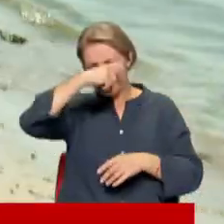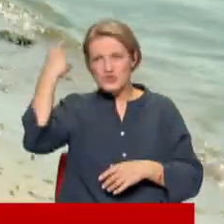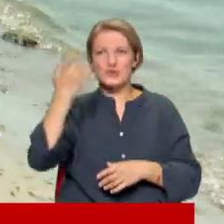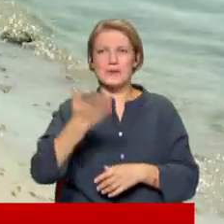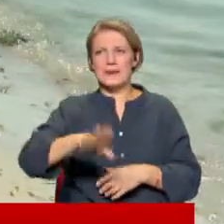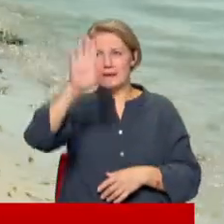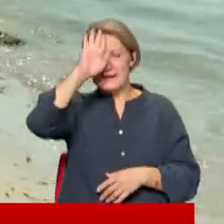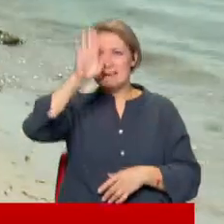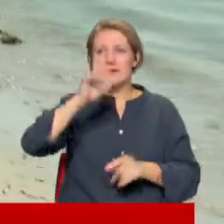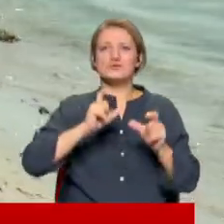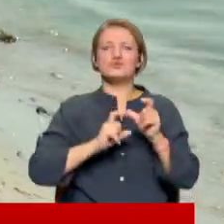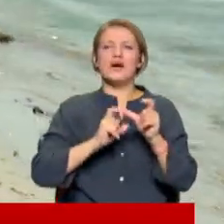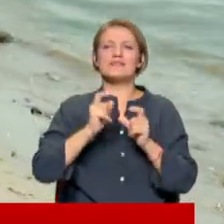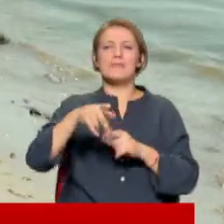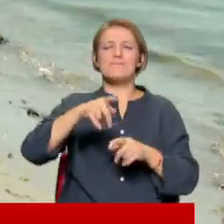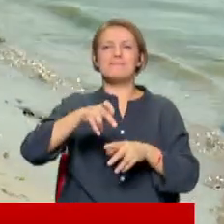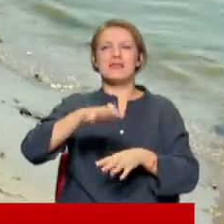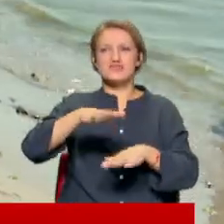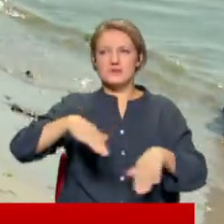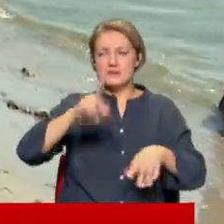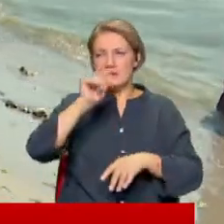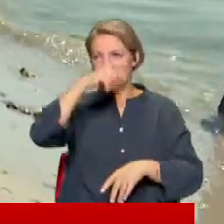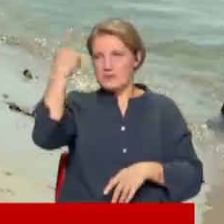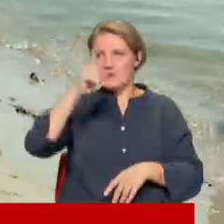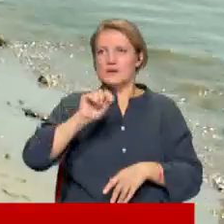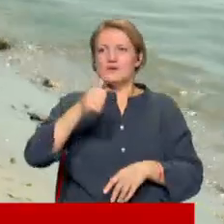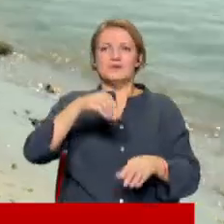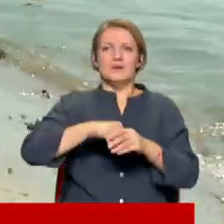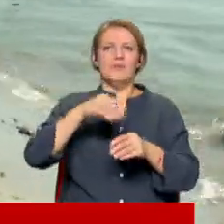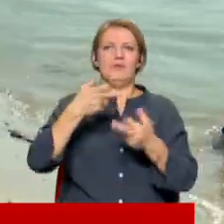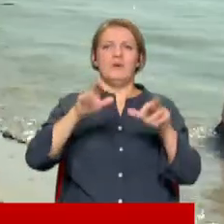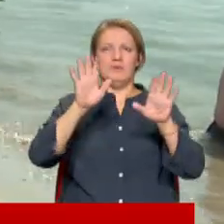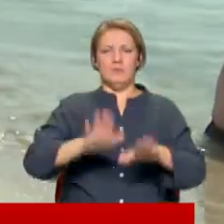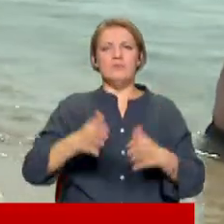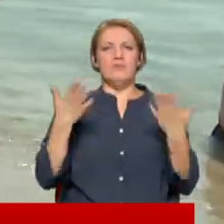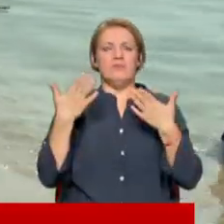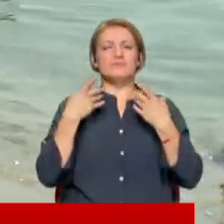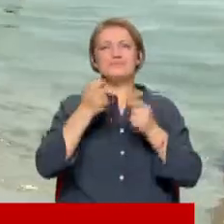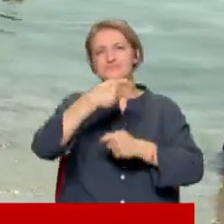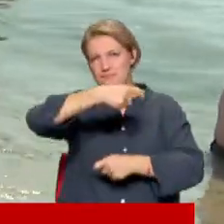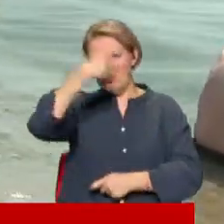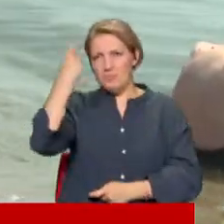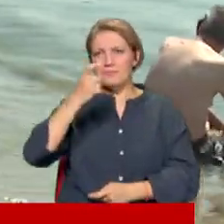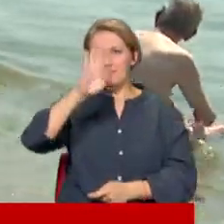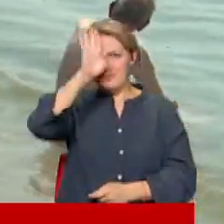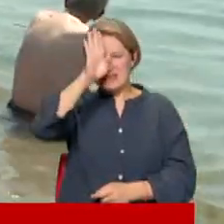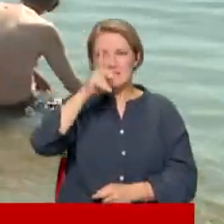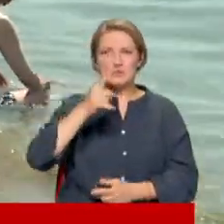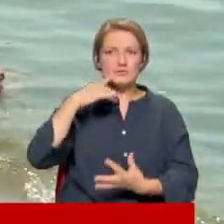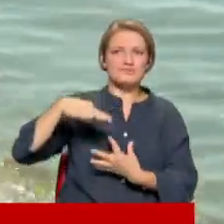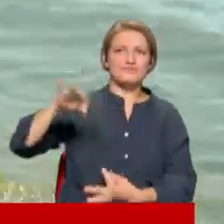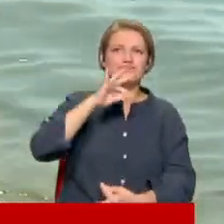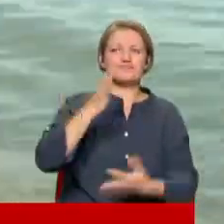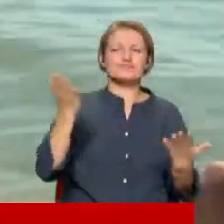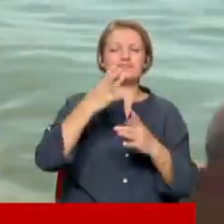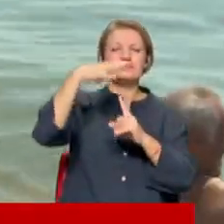sıcak İstanbul Suadiye plajıda sıcak bir gün için aslında boş kaldı çünkü istanbullular daha çok